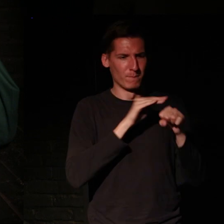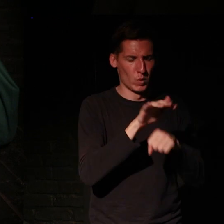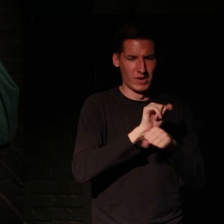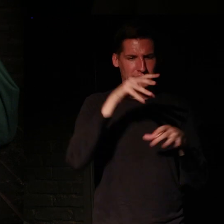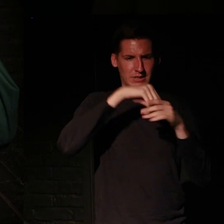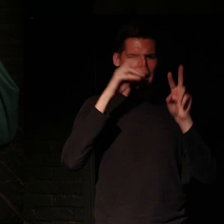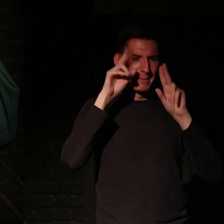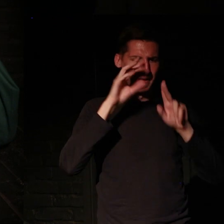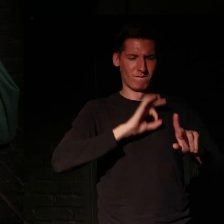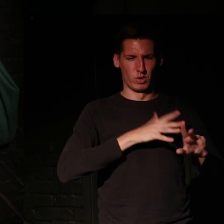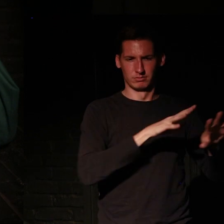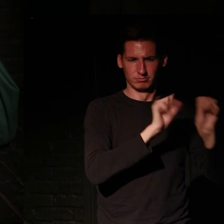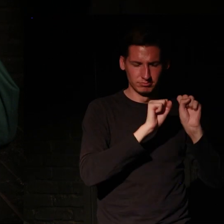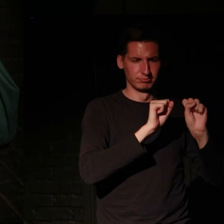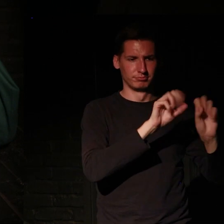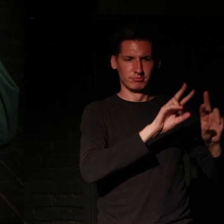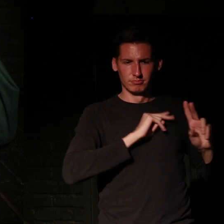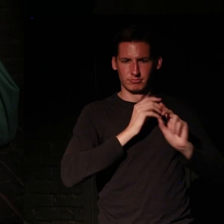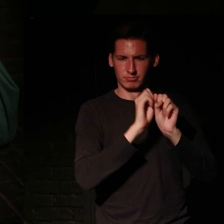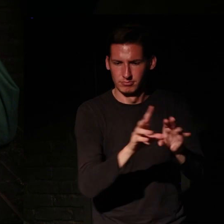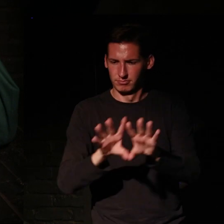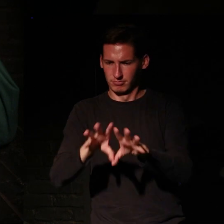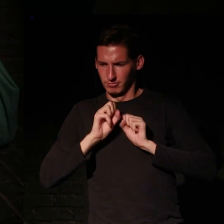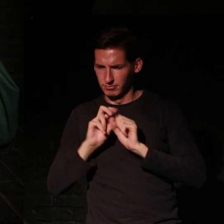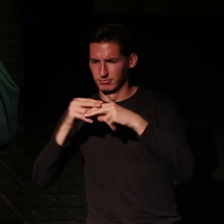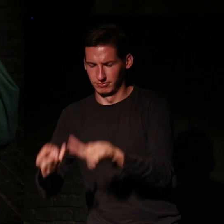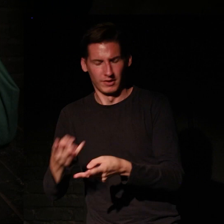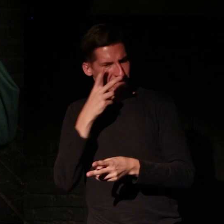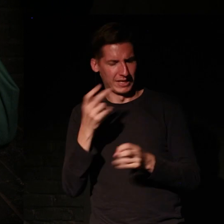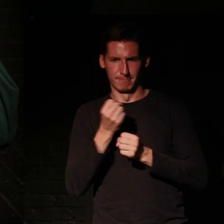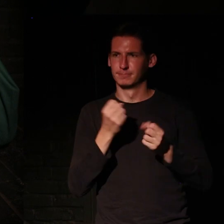interpretacji danych tekstów. Jak najbardziej.